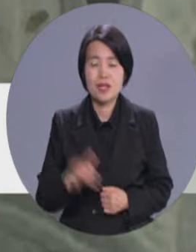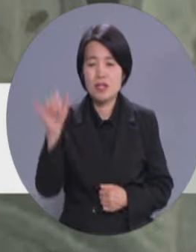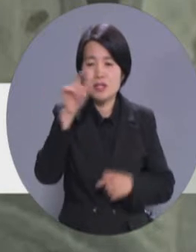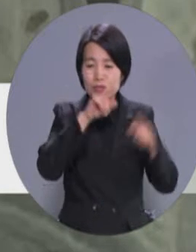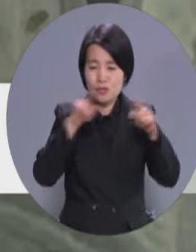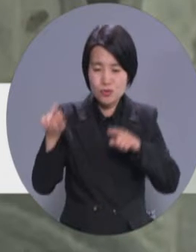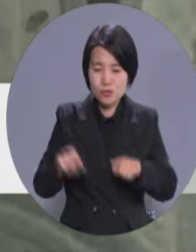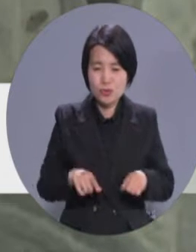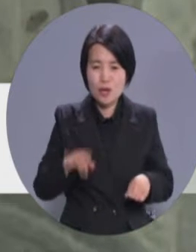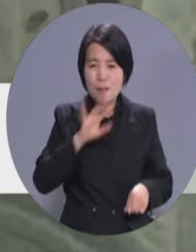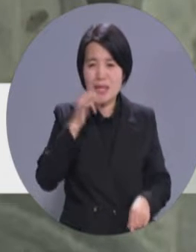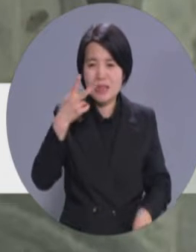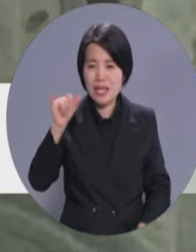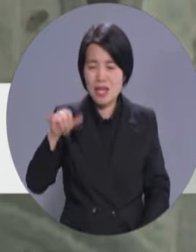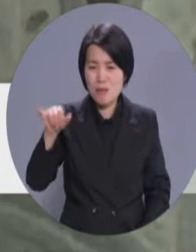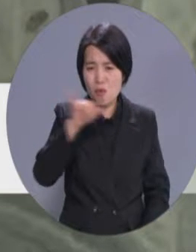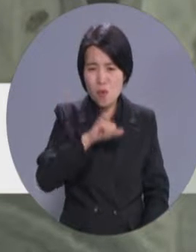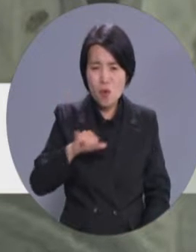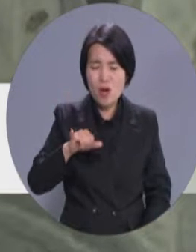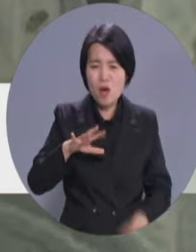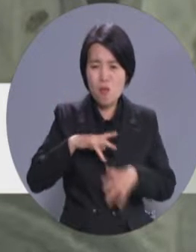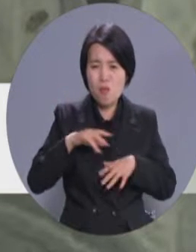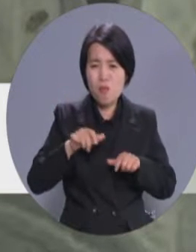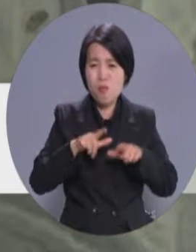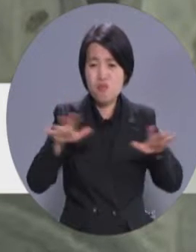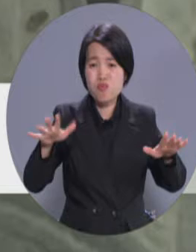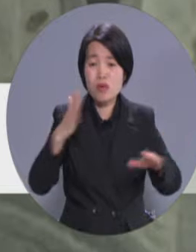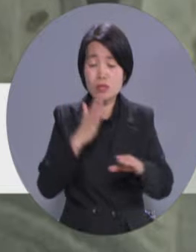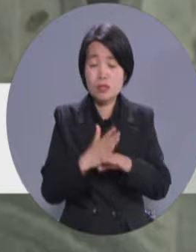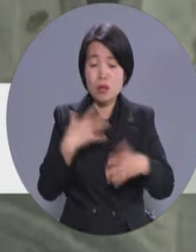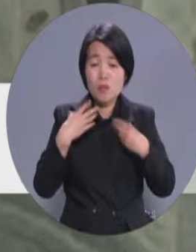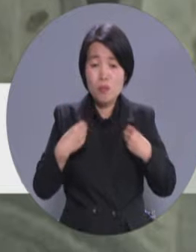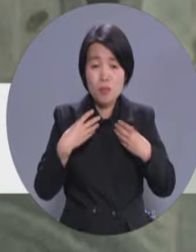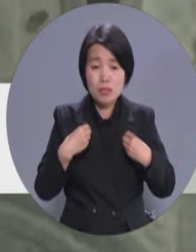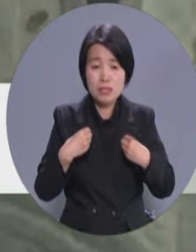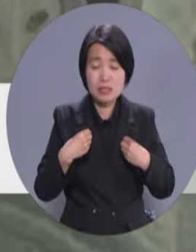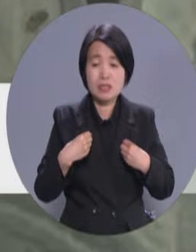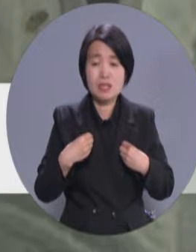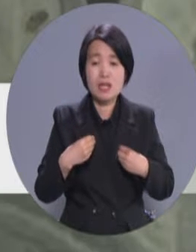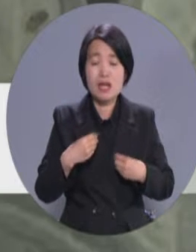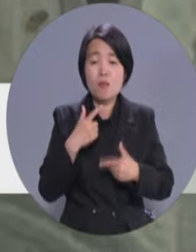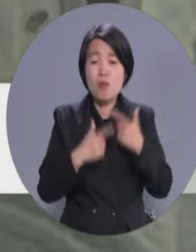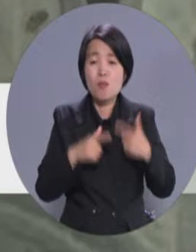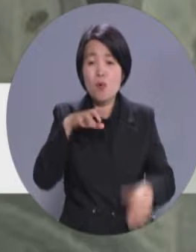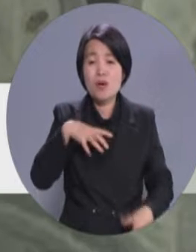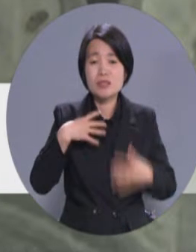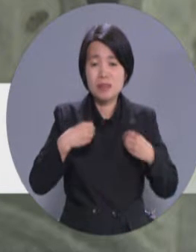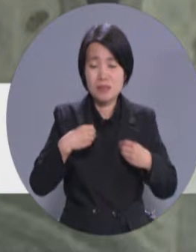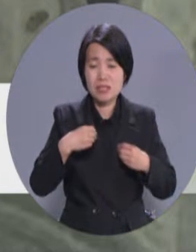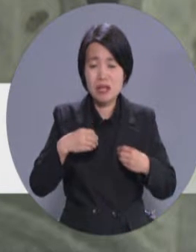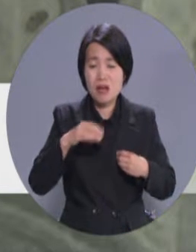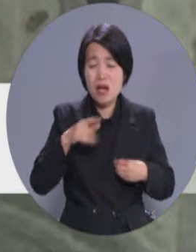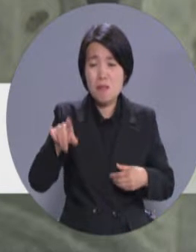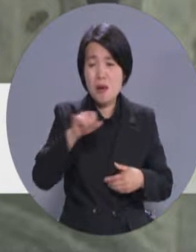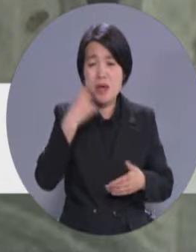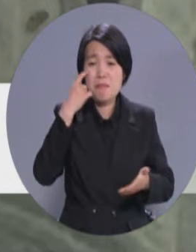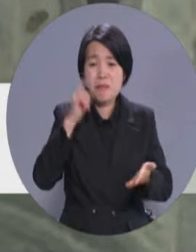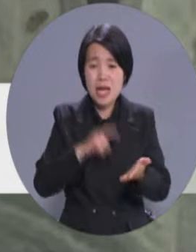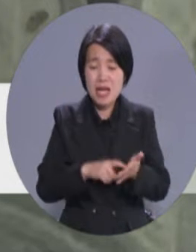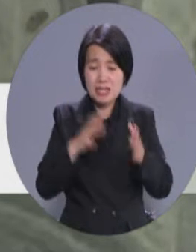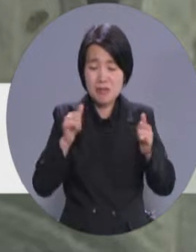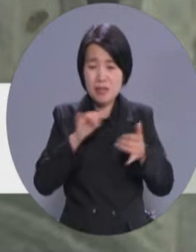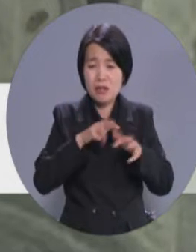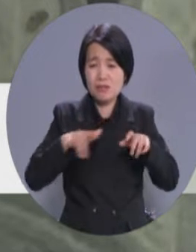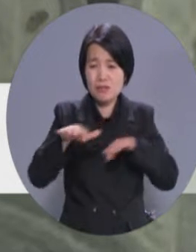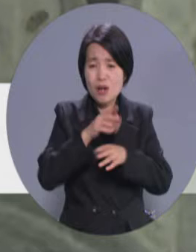전국적으로 빈대 공포가 확산되고 있는 가운데 목포현 찜질방에서 빈대가 발견됐습니다. 많은 사람들이 이용하는